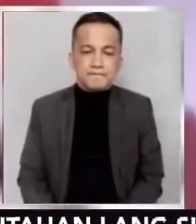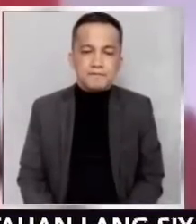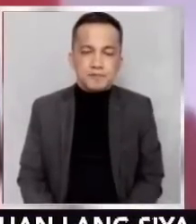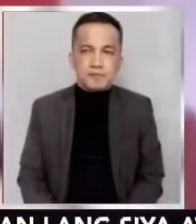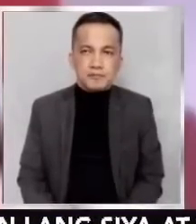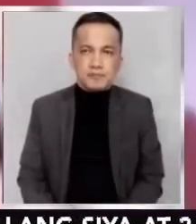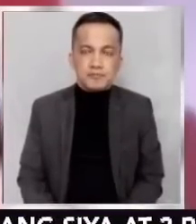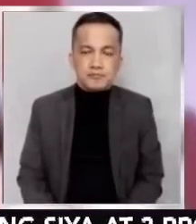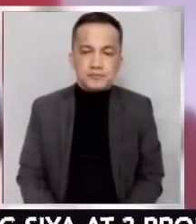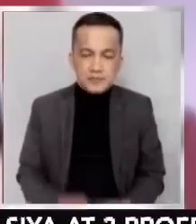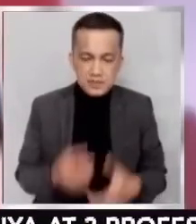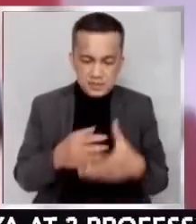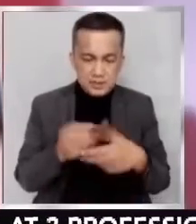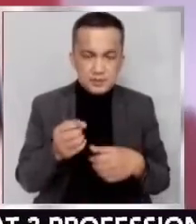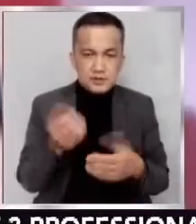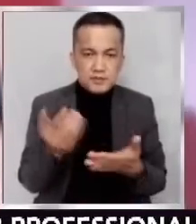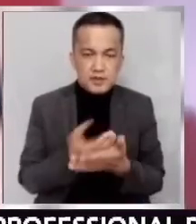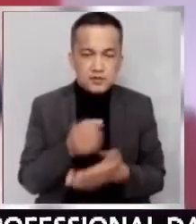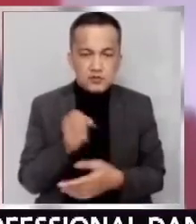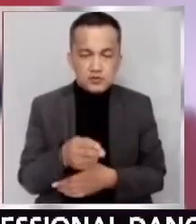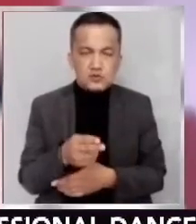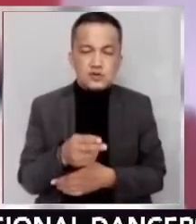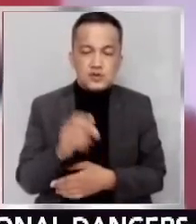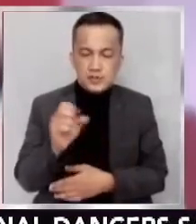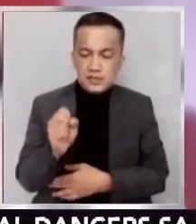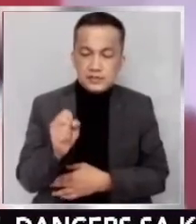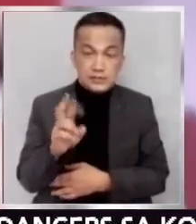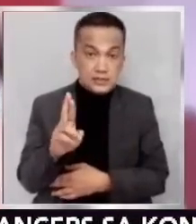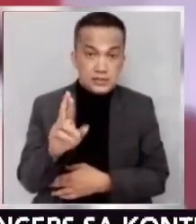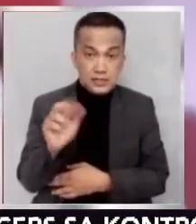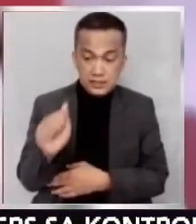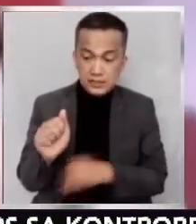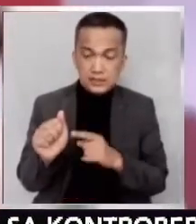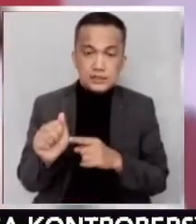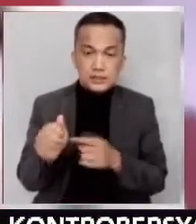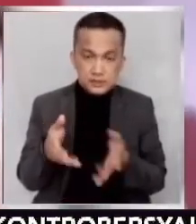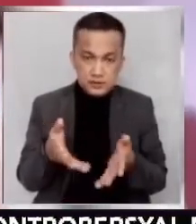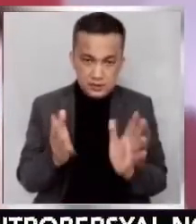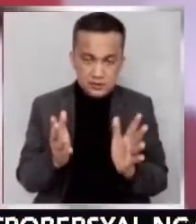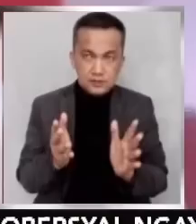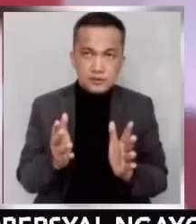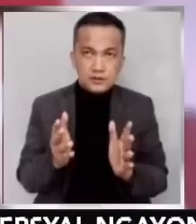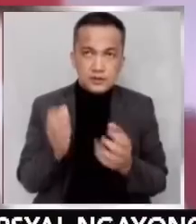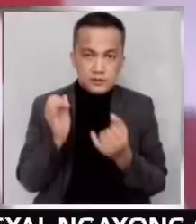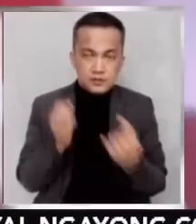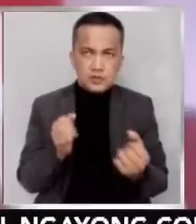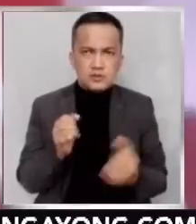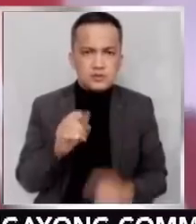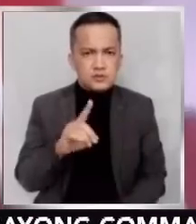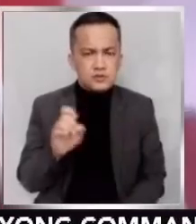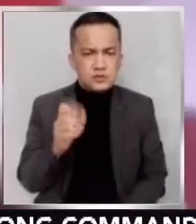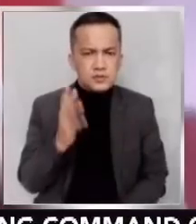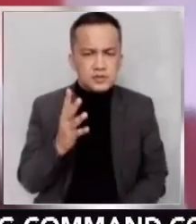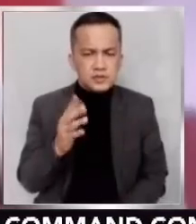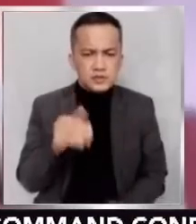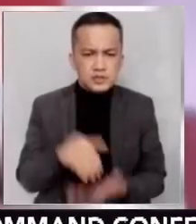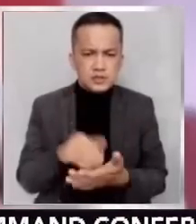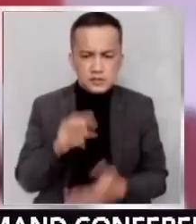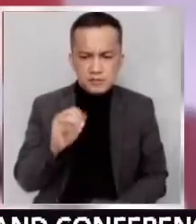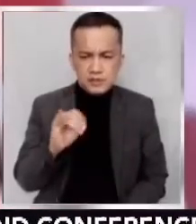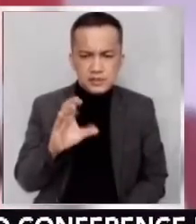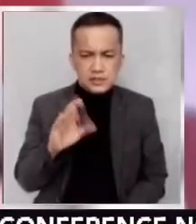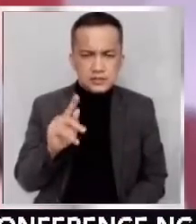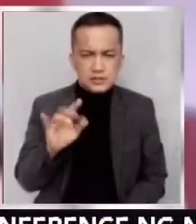Naglabas ng bagong utos ang Sugar Regulatory Administration para pahintulutan ang pag-aangkat ng 150,000 metric tons ng